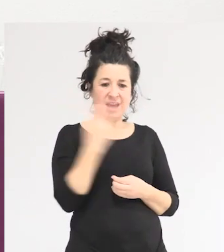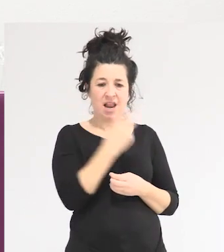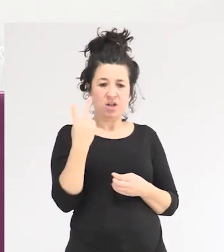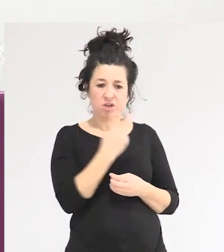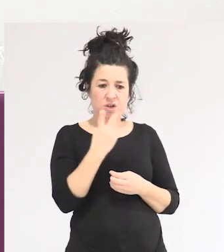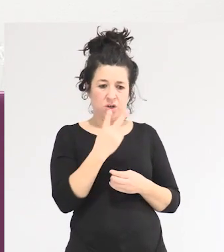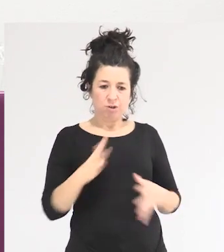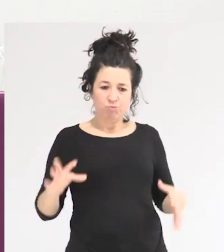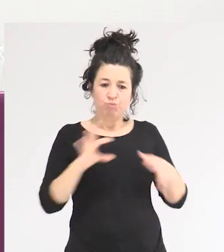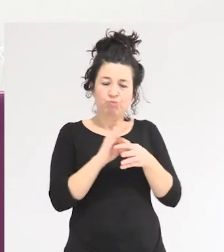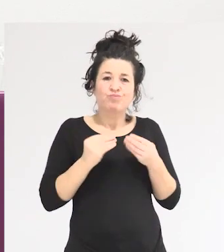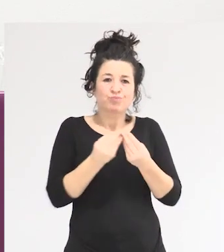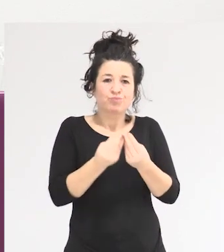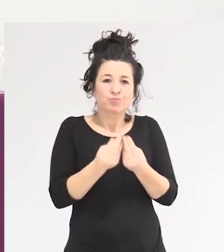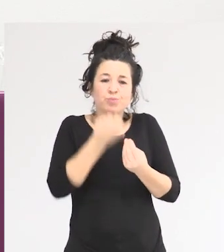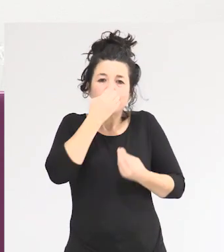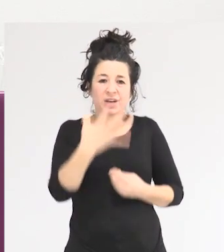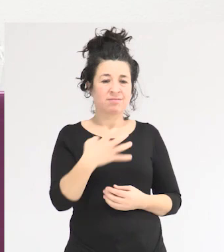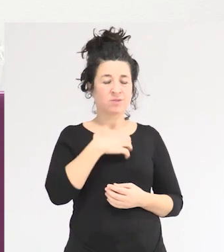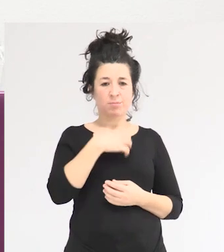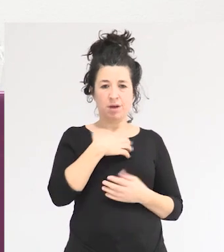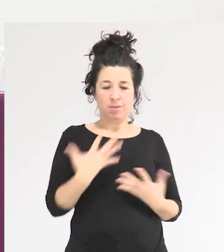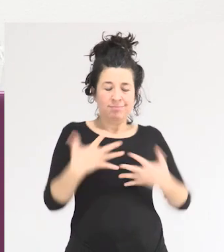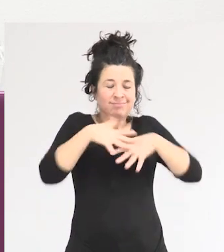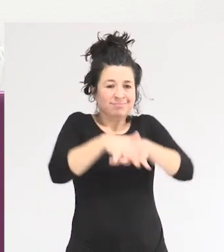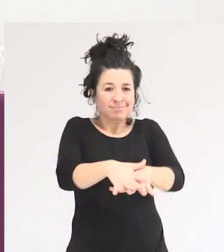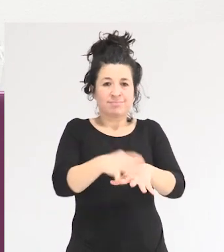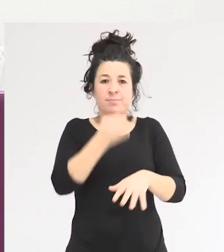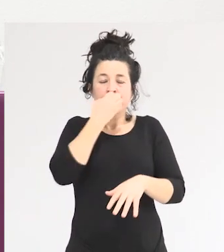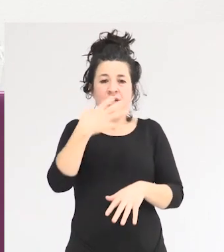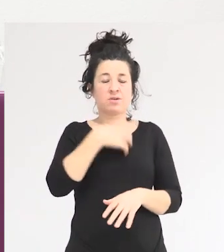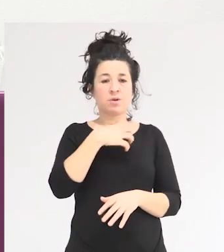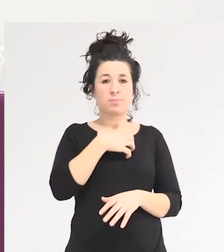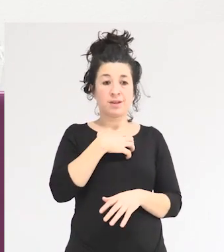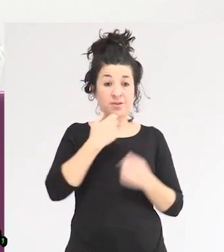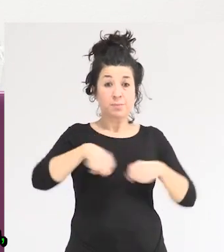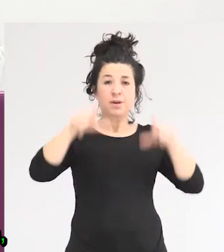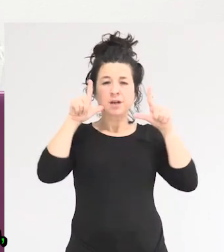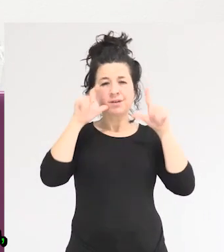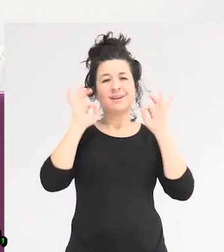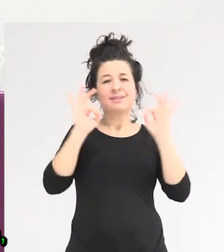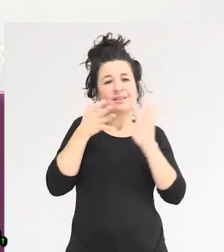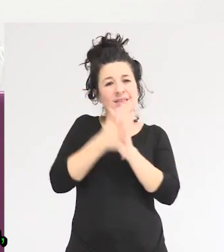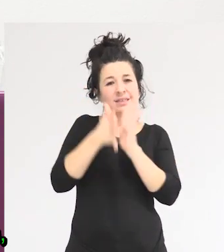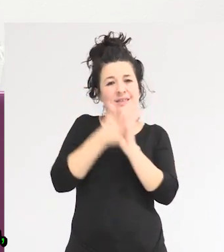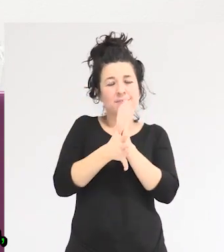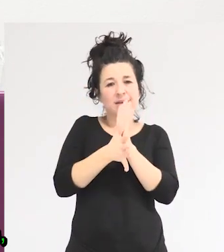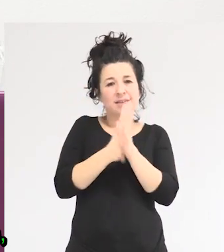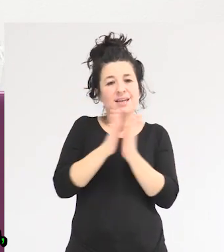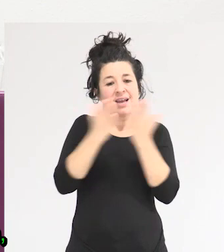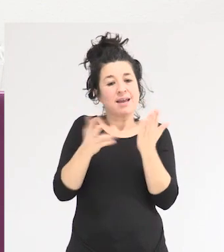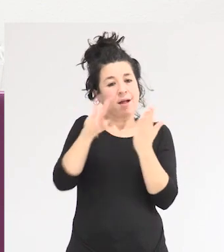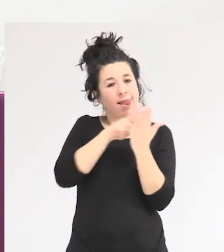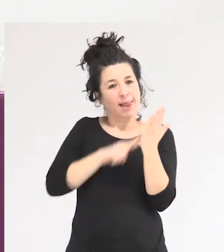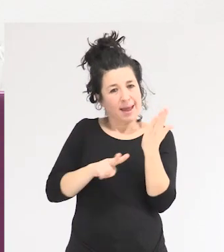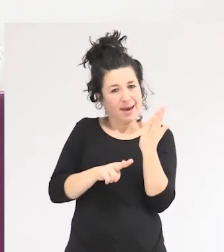fazeta horiek, ez? Eta berak ala, protagonista honek ala azaltzen du, ez? Hau da, ja, irakurriko dudan azken